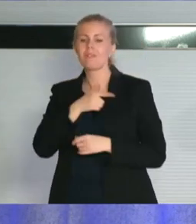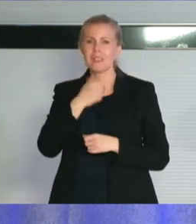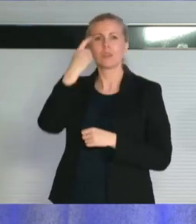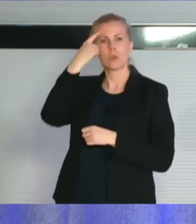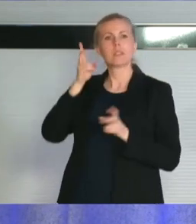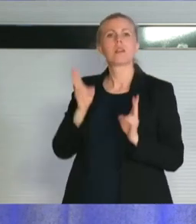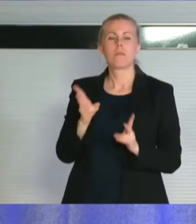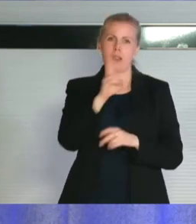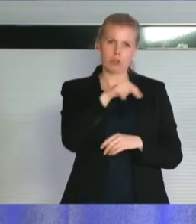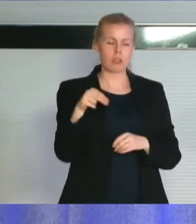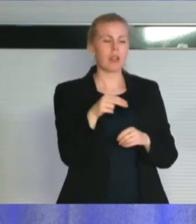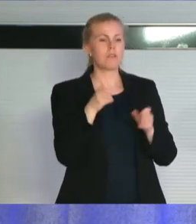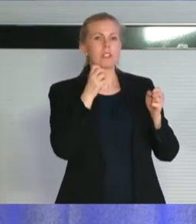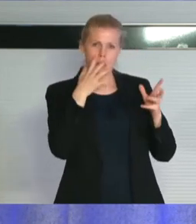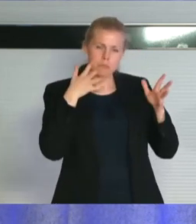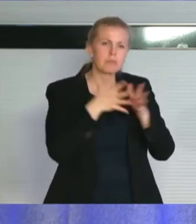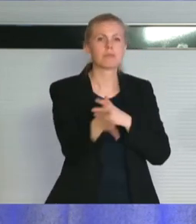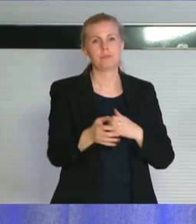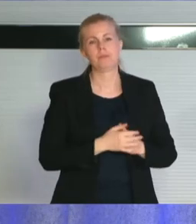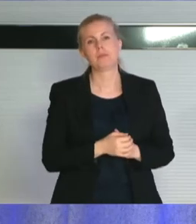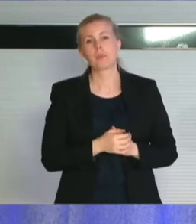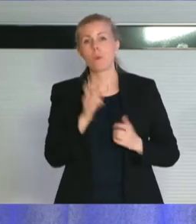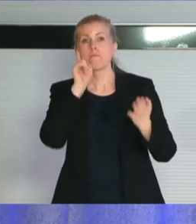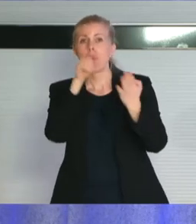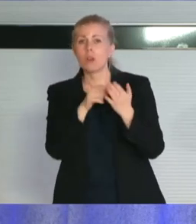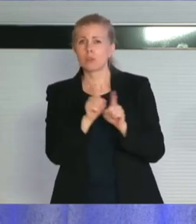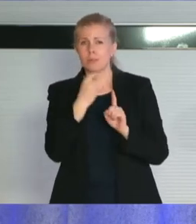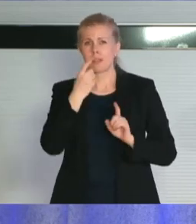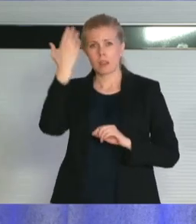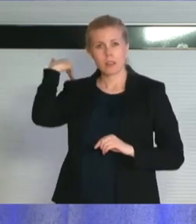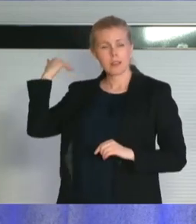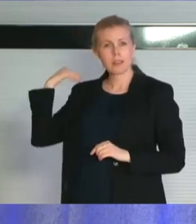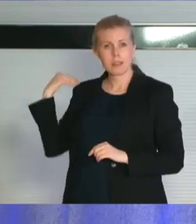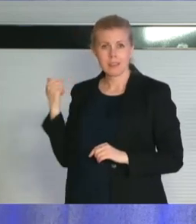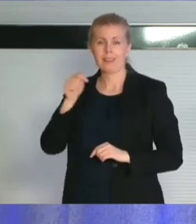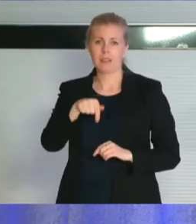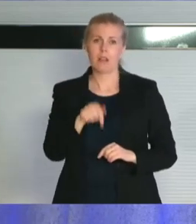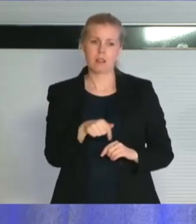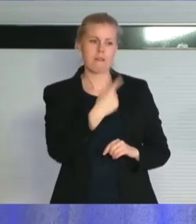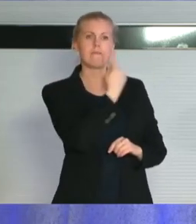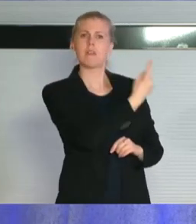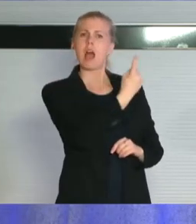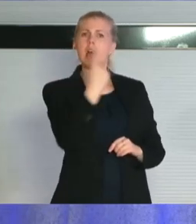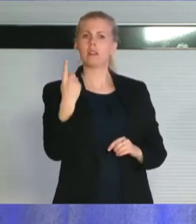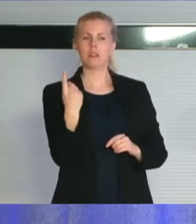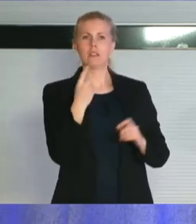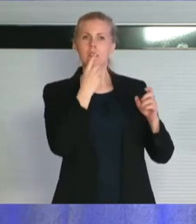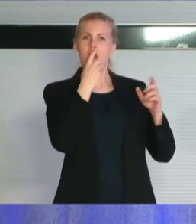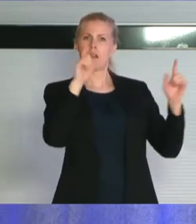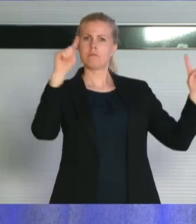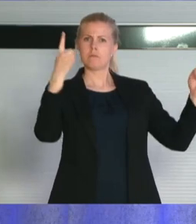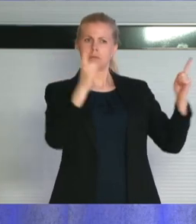det i Norge. Målet er, som det har blitt sagt flere ganger her, at hver person skal smitte mindre enn en